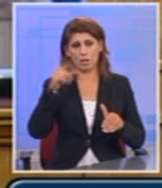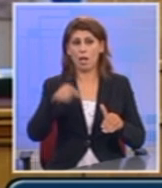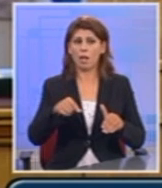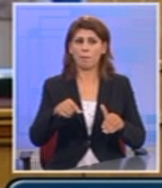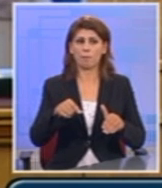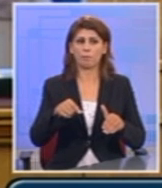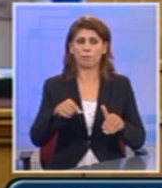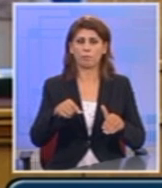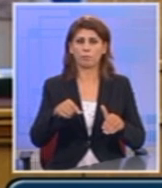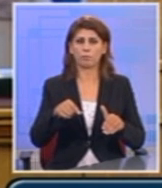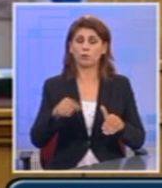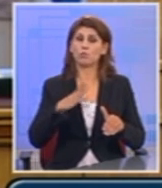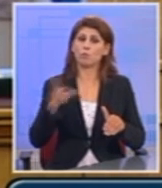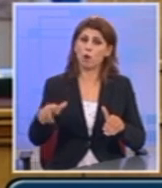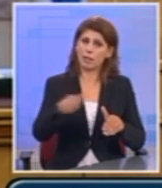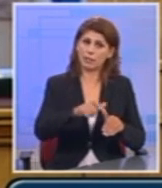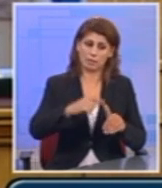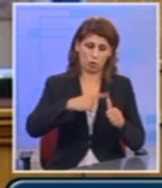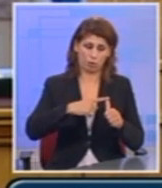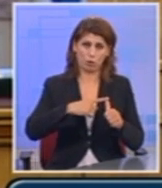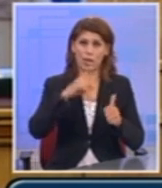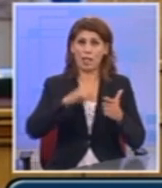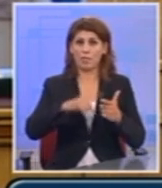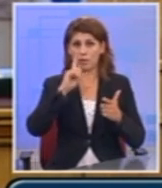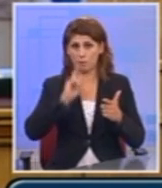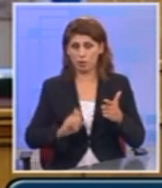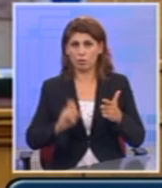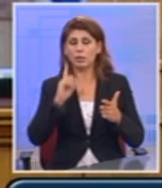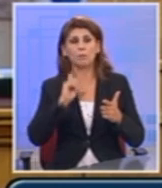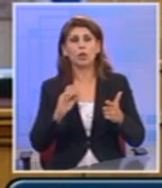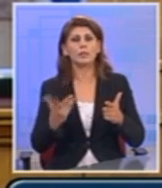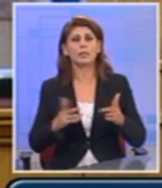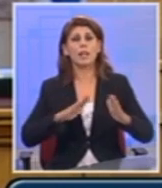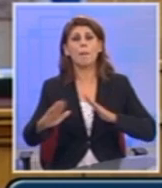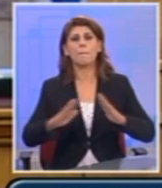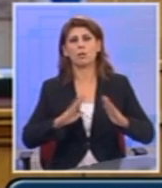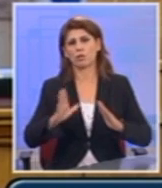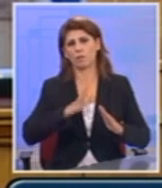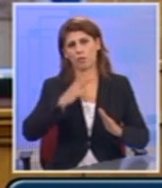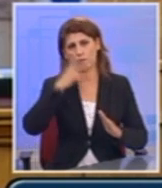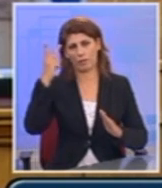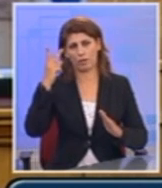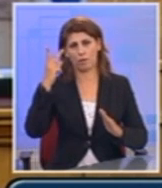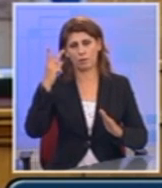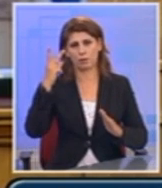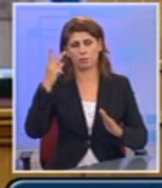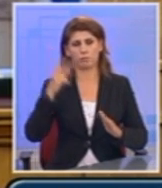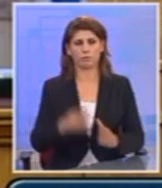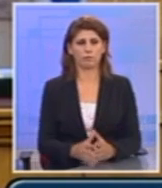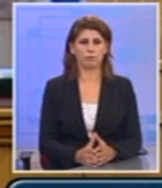από στους πολίτες δεύτερη υποχρέωση είναι η υποχρέωση να προστατεύουν τα ανθρώπινα δικαιώματα